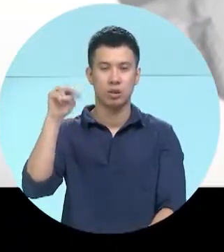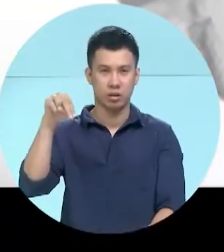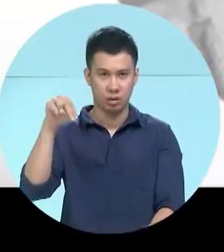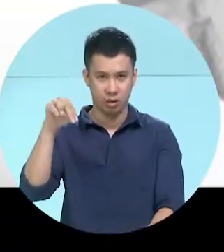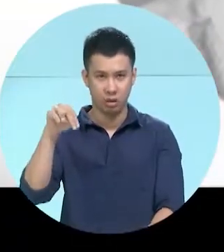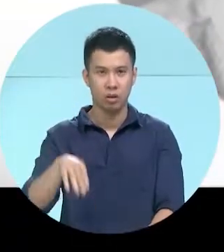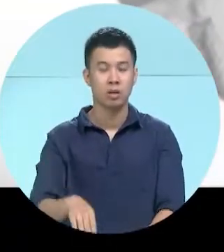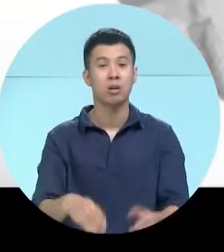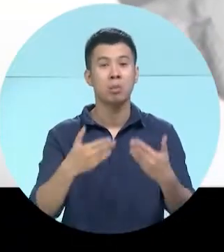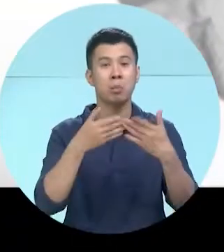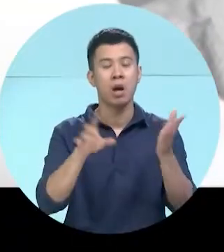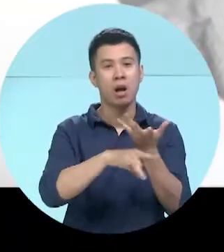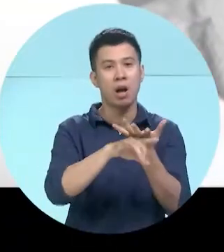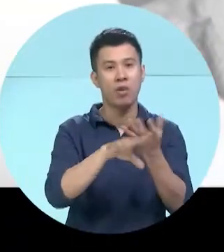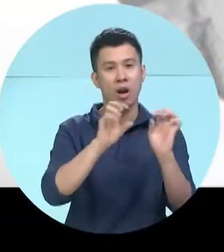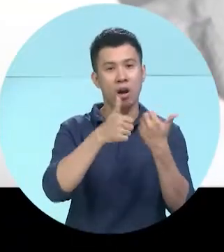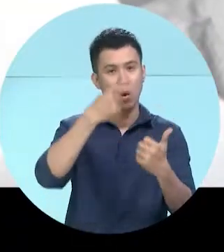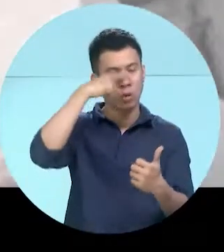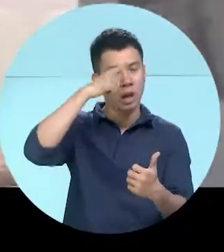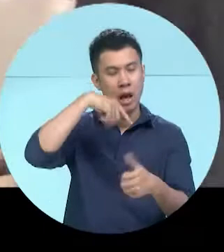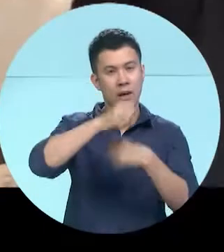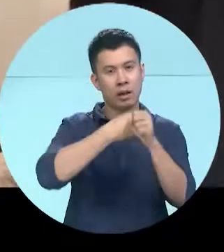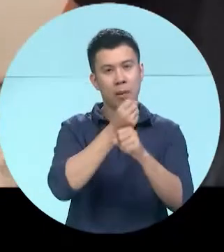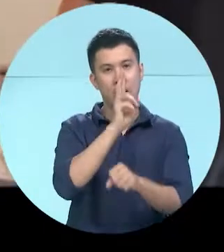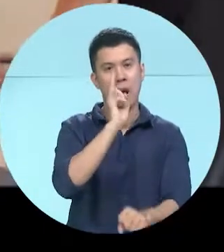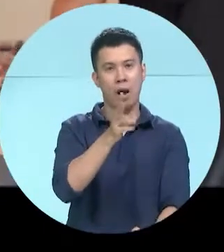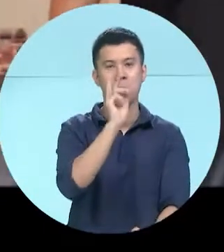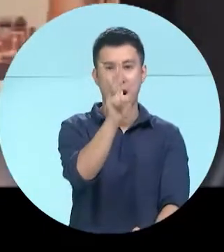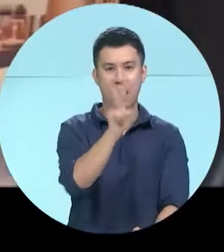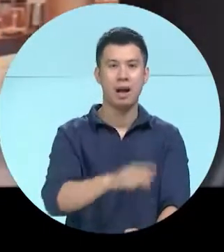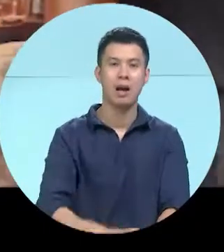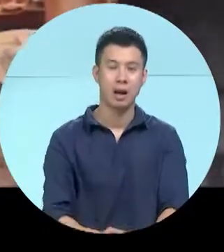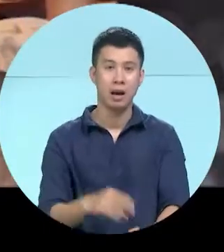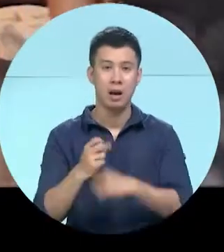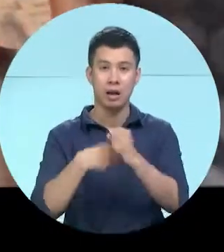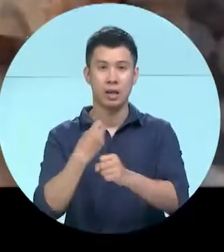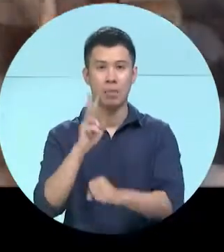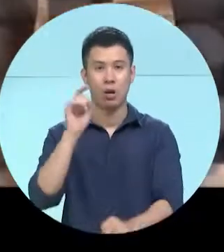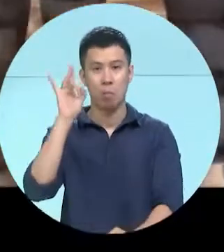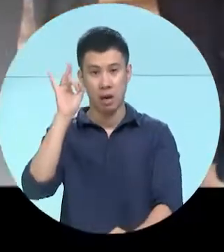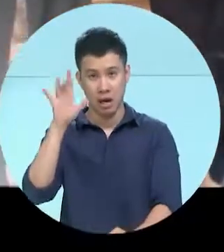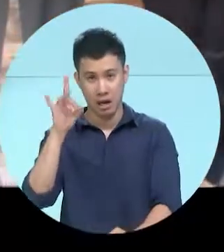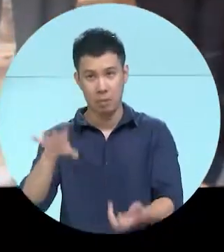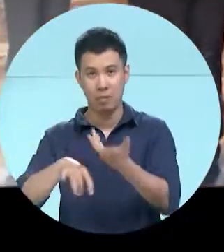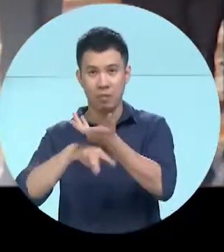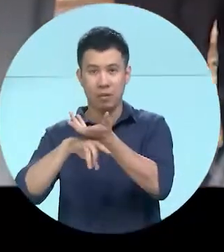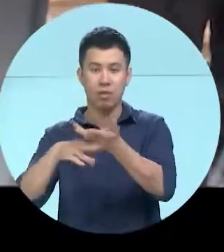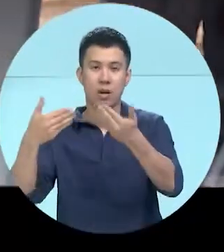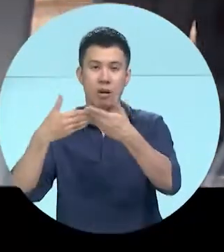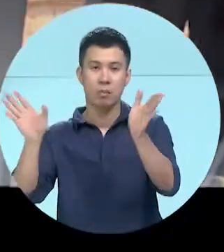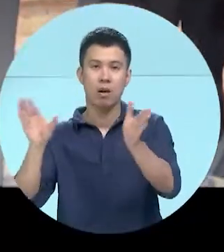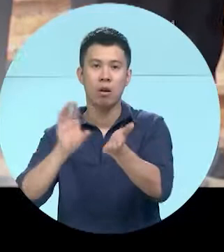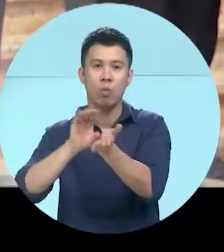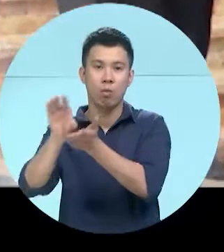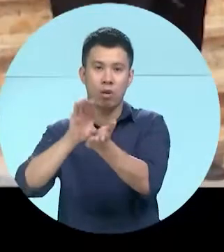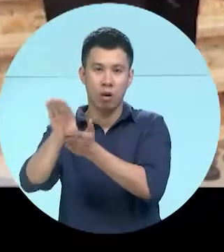Simple Coffee tại Bangkok, Thái Lan năm 2013. Năm 2015, Michael lập đại lý cung cấp cà phê cho Simple Coffee